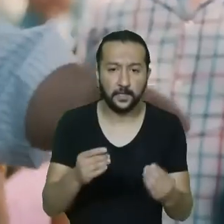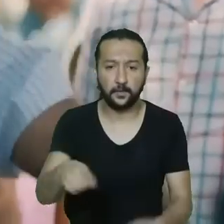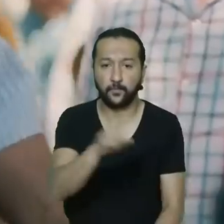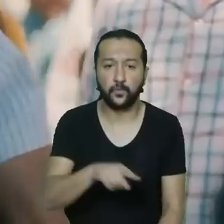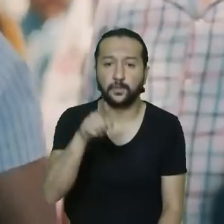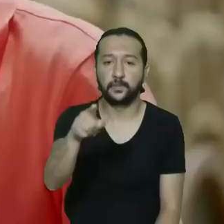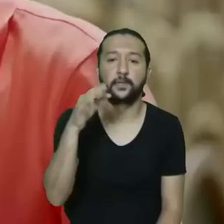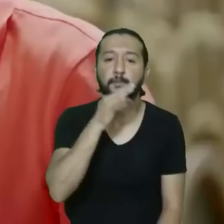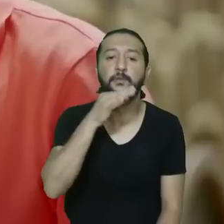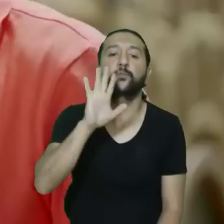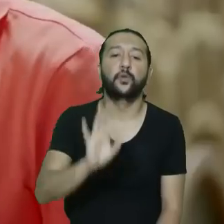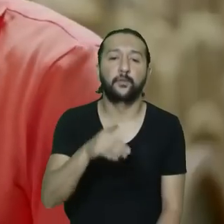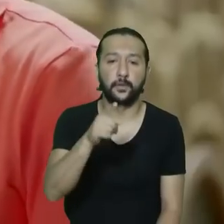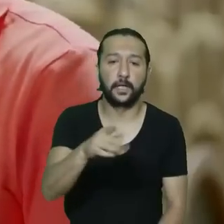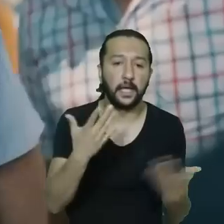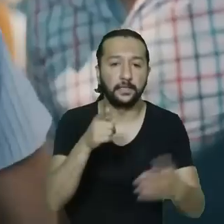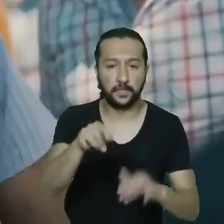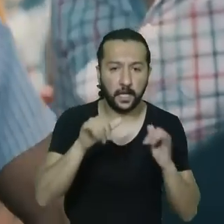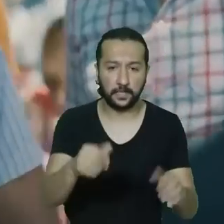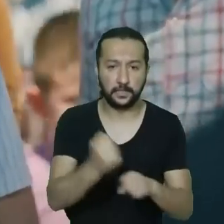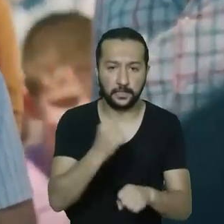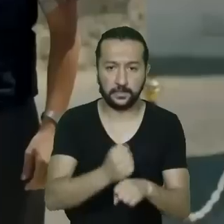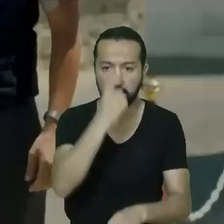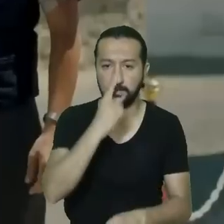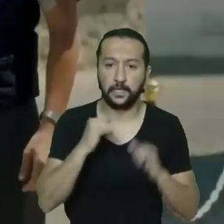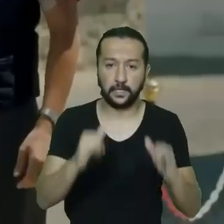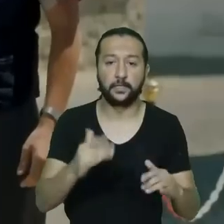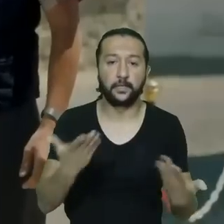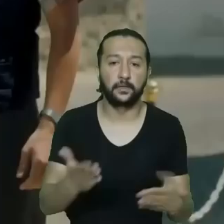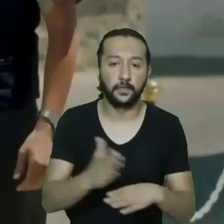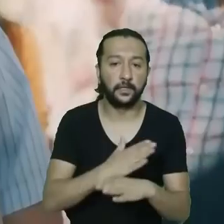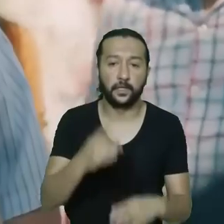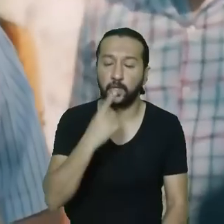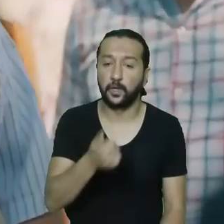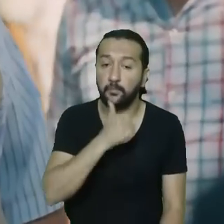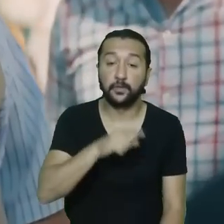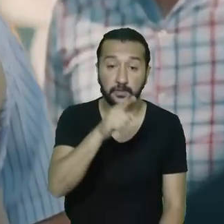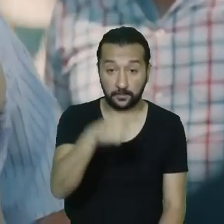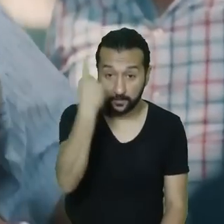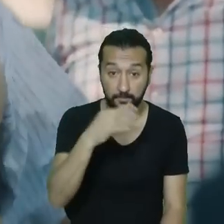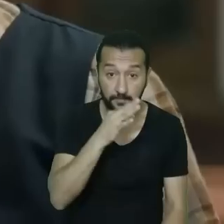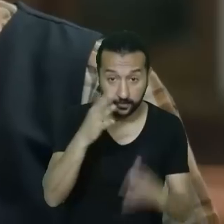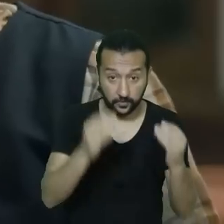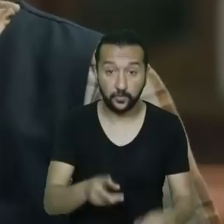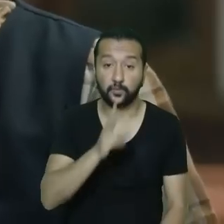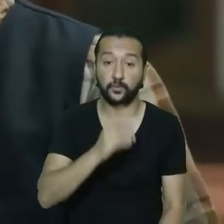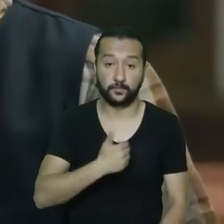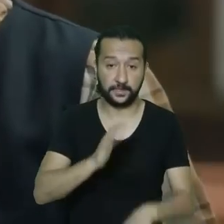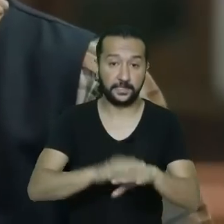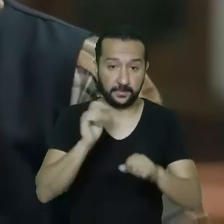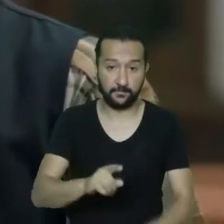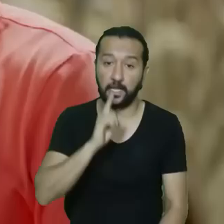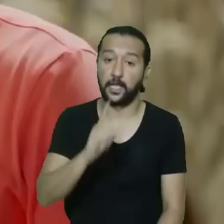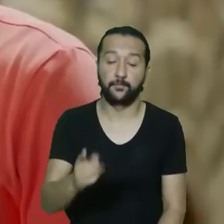Bunlar size benzemiyor mu lan? Aynı sizin heykelleriniz gibi. Niye ol Cedi Fikri abi? Sen en benzece de gölüm. Sonuçta biz